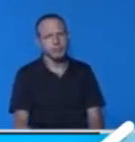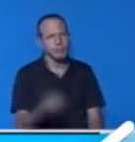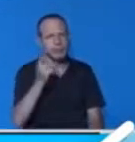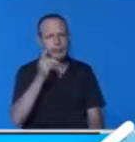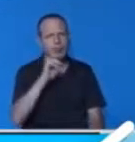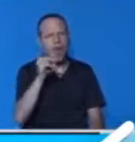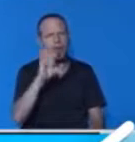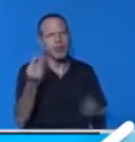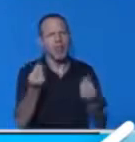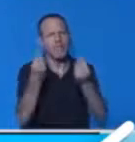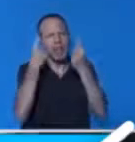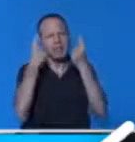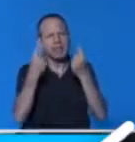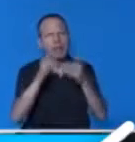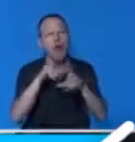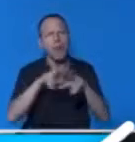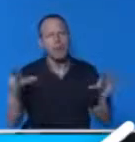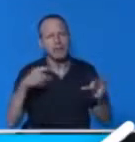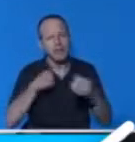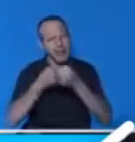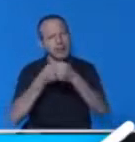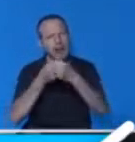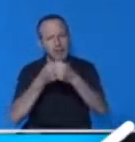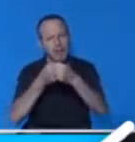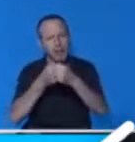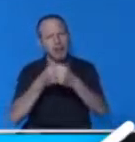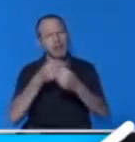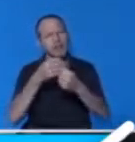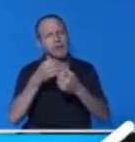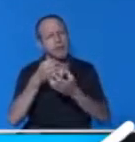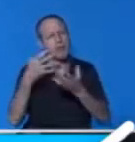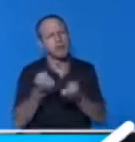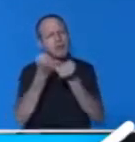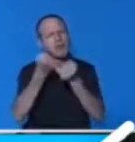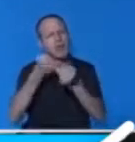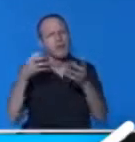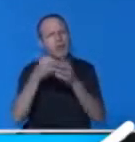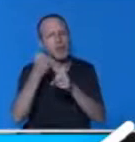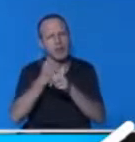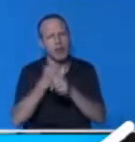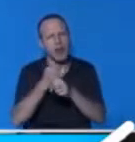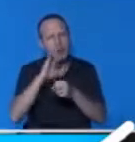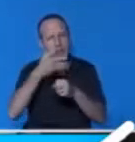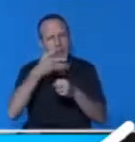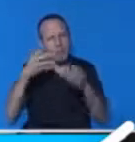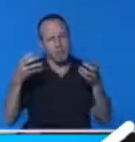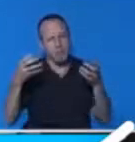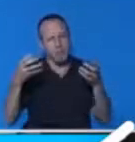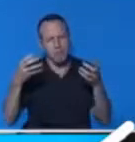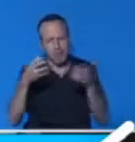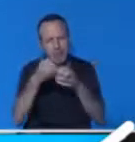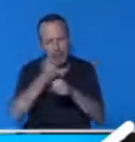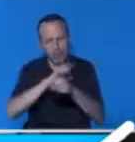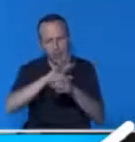לא, אין דבר כזה בתוך, בכל מצב. אני נאבקת כאמור להציל את מפלגת העבודה. אם מפלגת העבודה נמאכת לתוך כחול לבן, אז